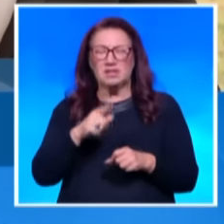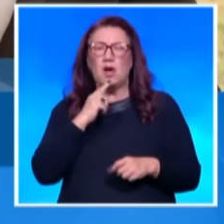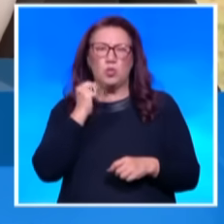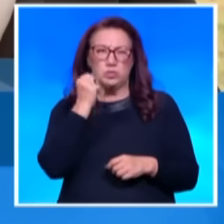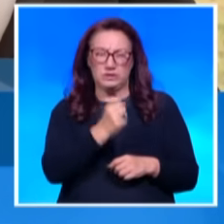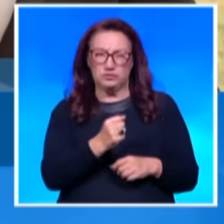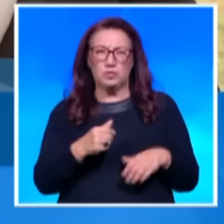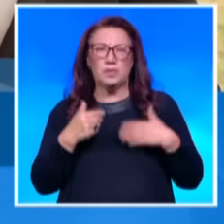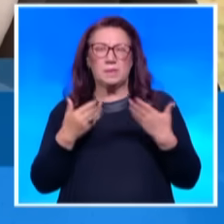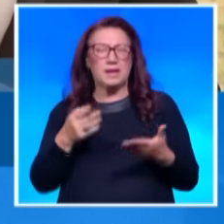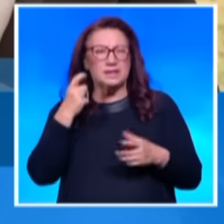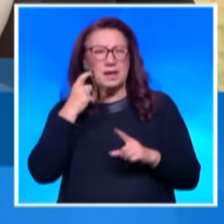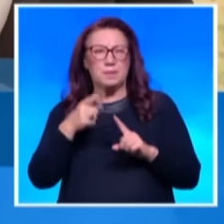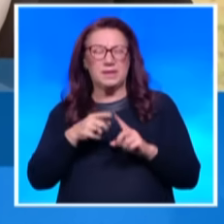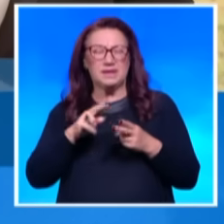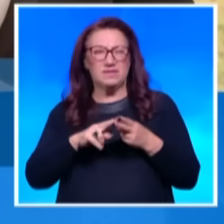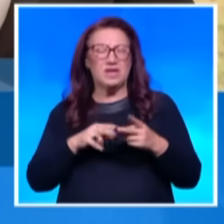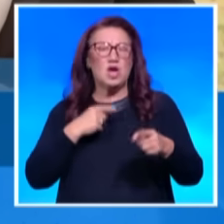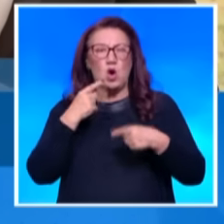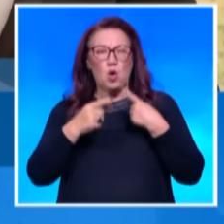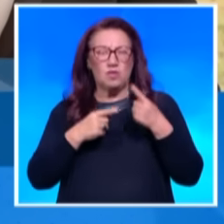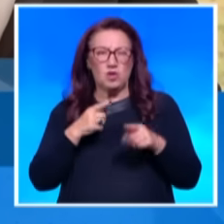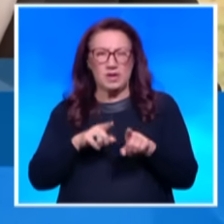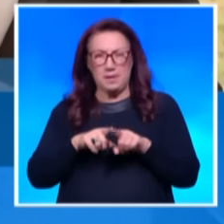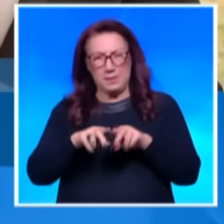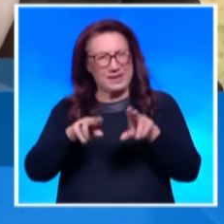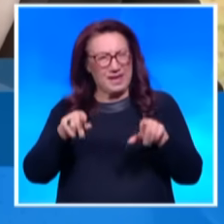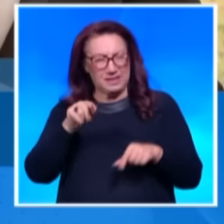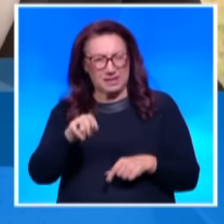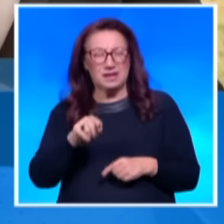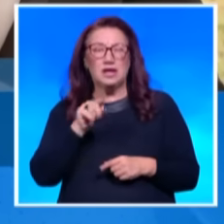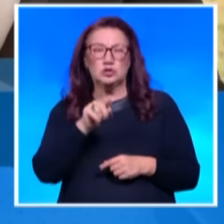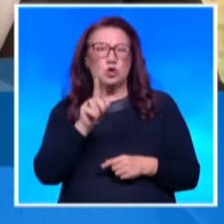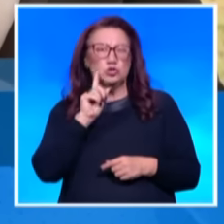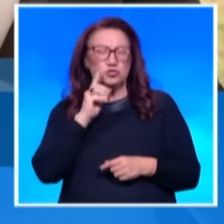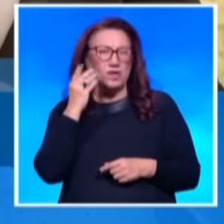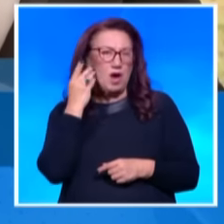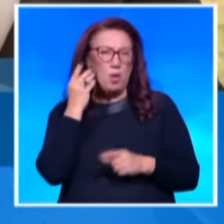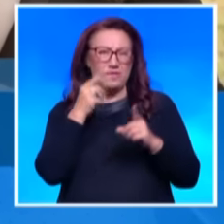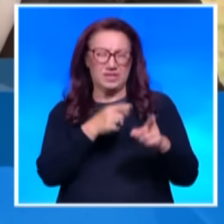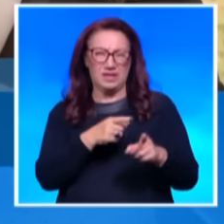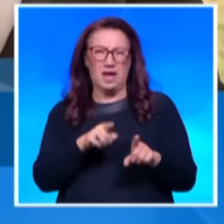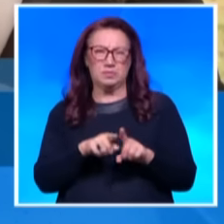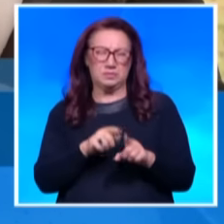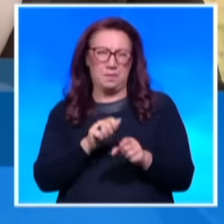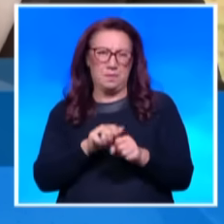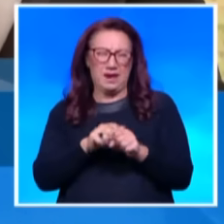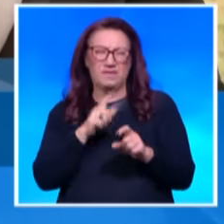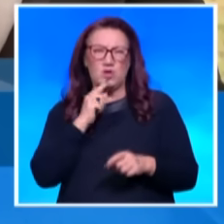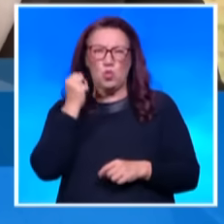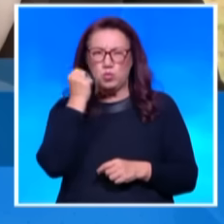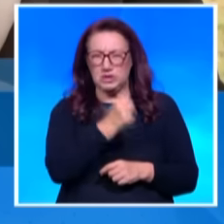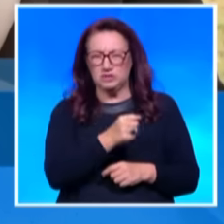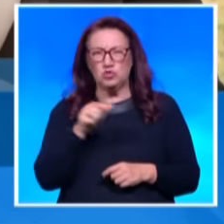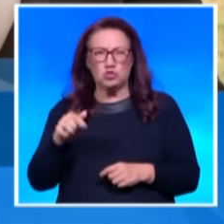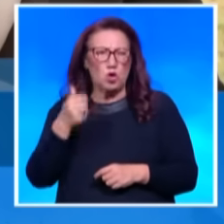приятелката на обвиняемия Константин. Според нея, този човек, който е обвиняем като извършител на убийството, е взимал наркотици и